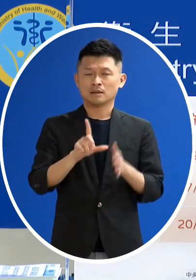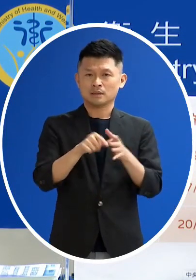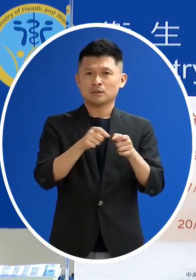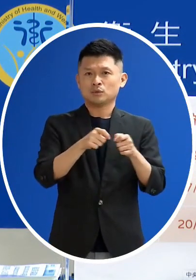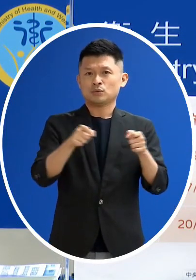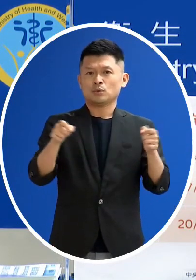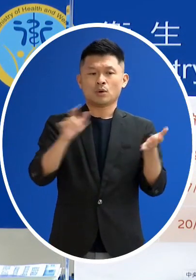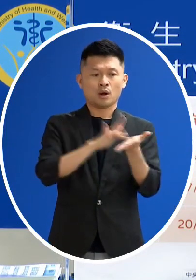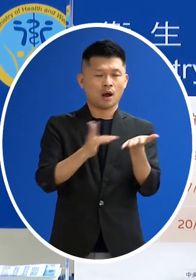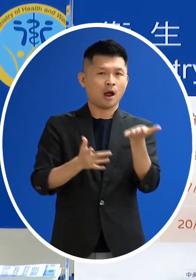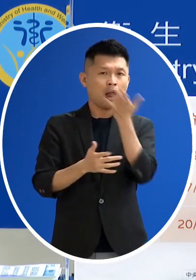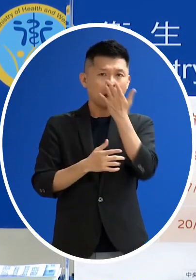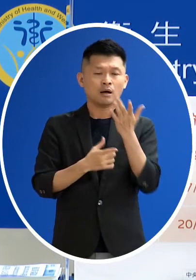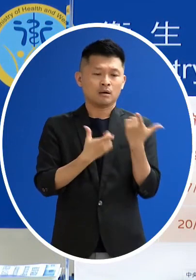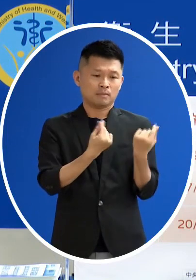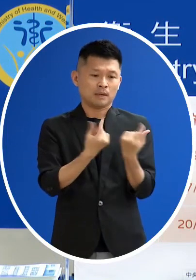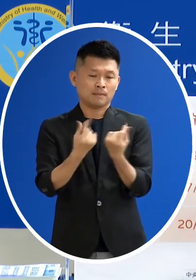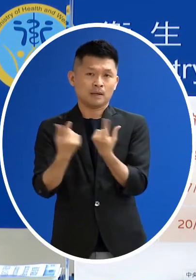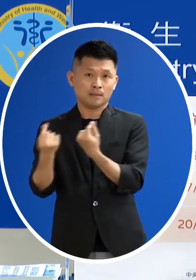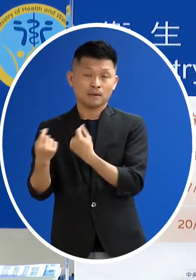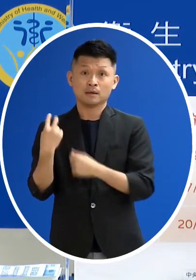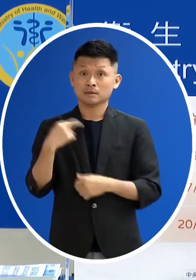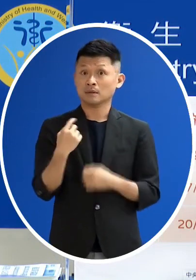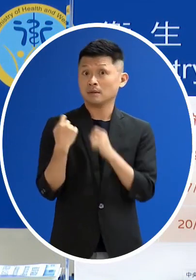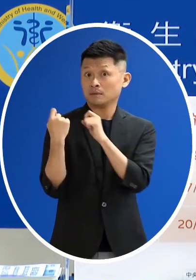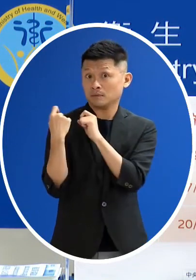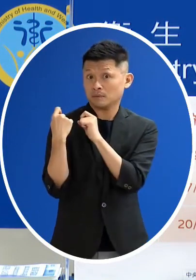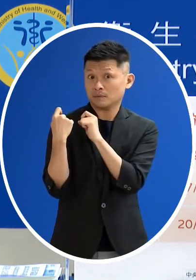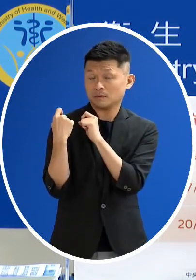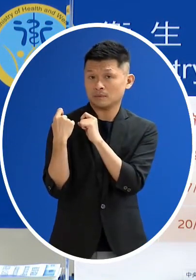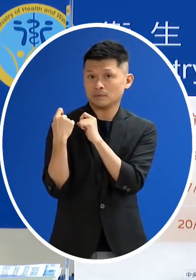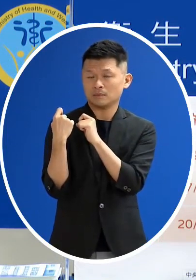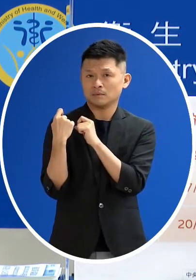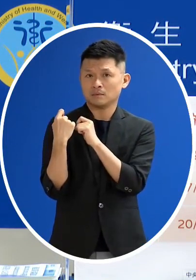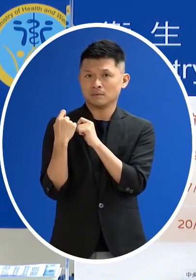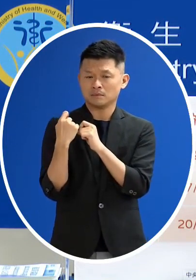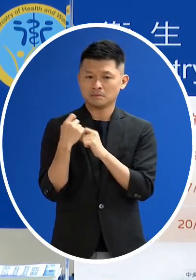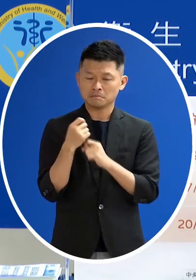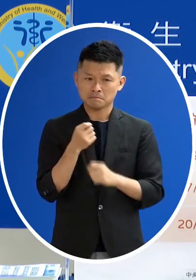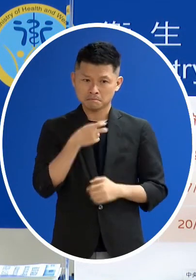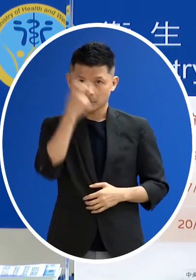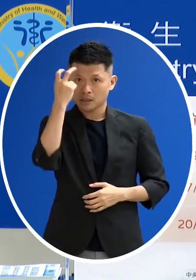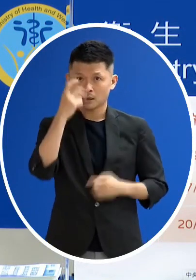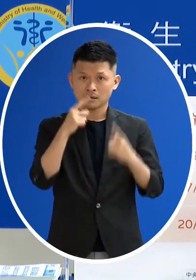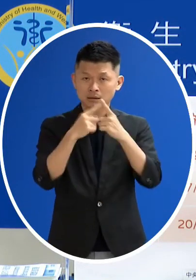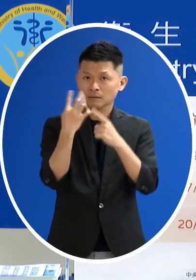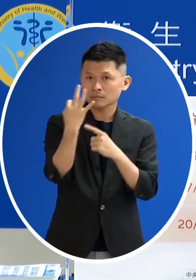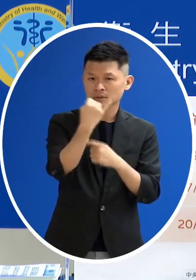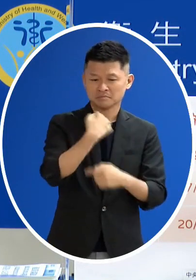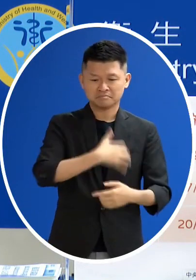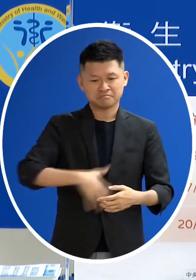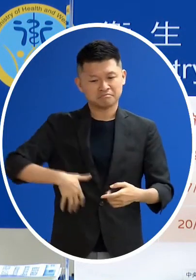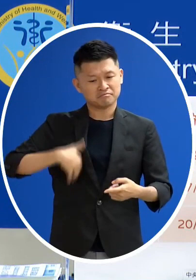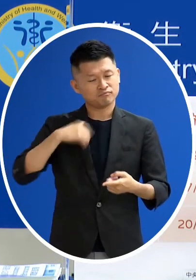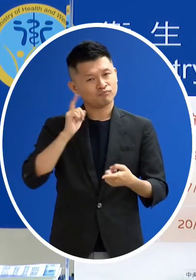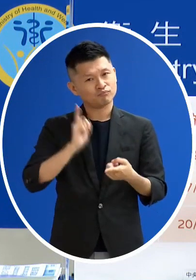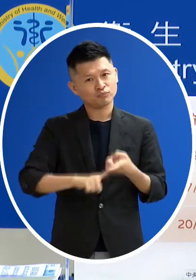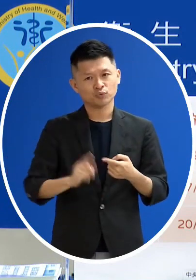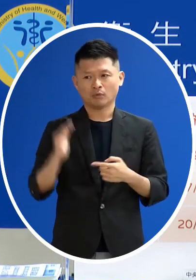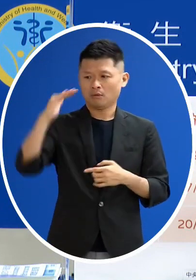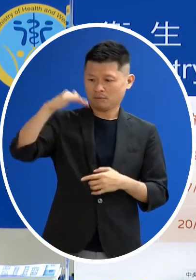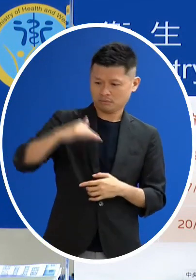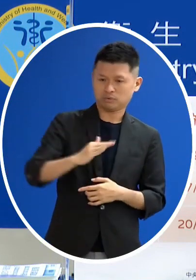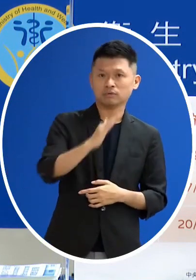些药物，然后在最近看起来也有几个个案是状况不是很稳定的状况下，